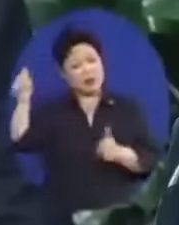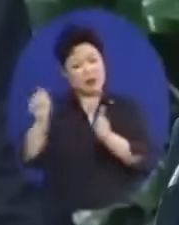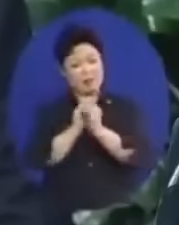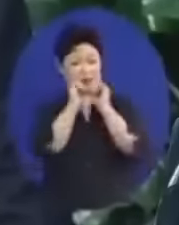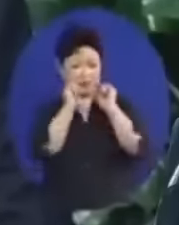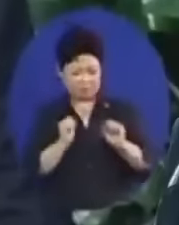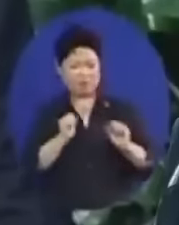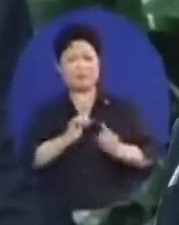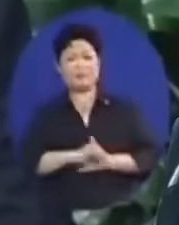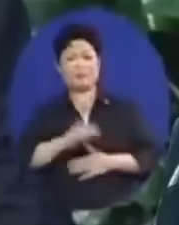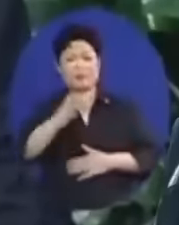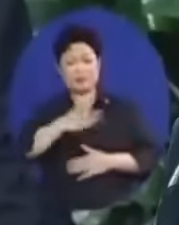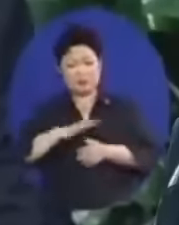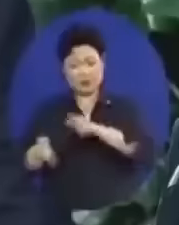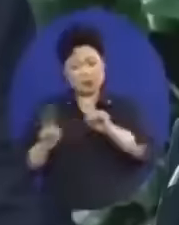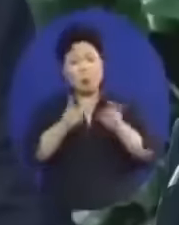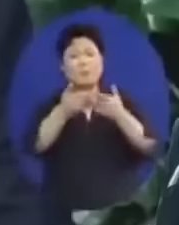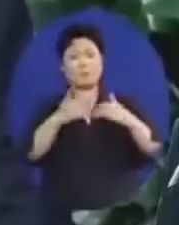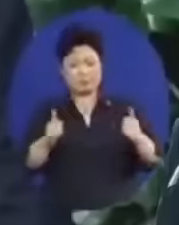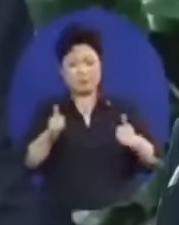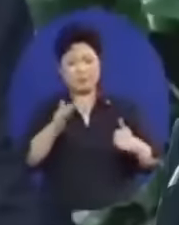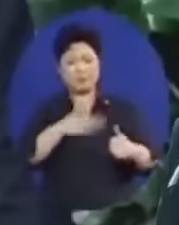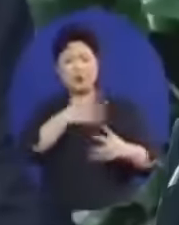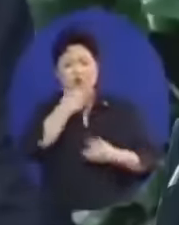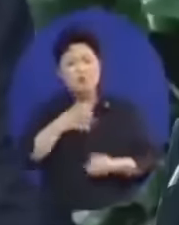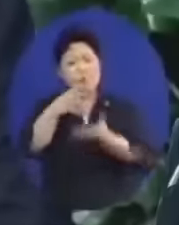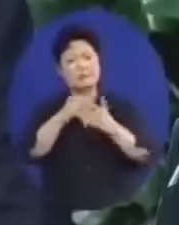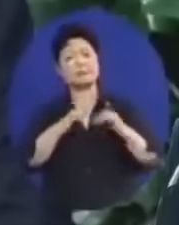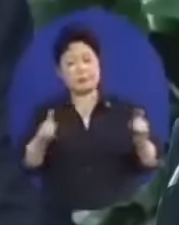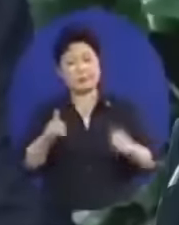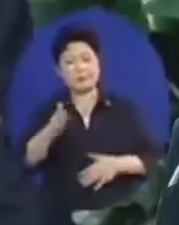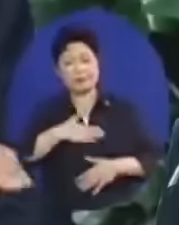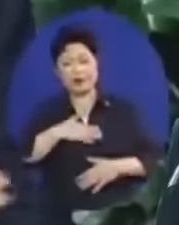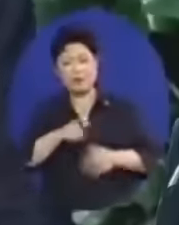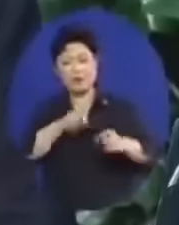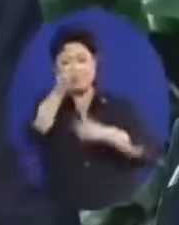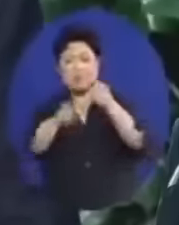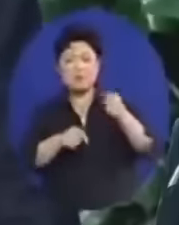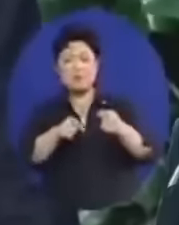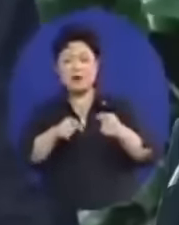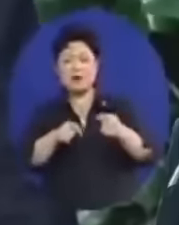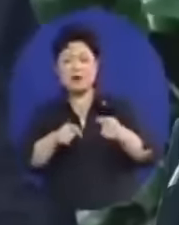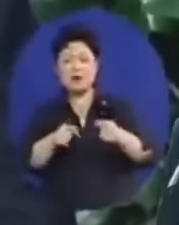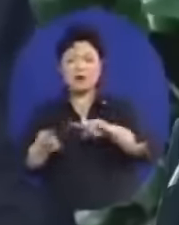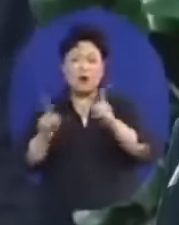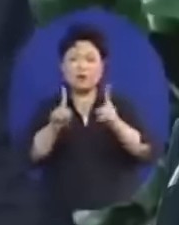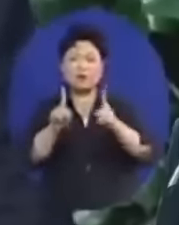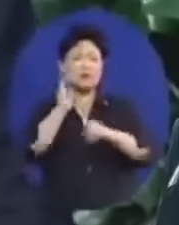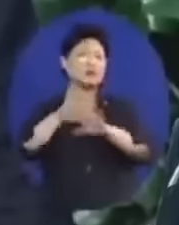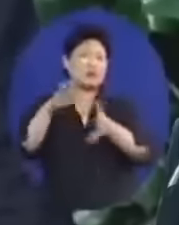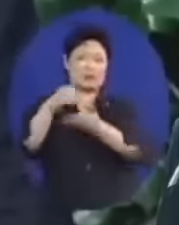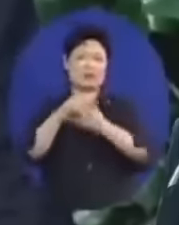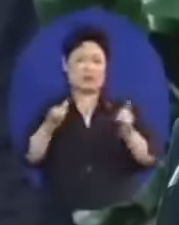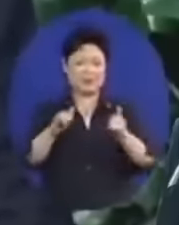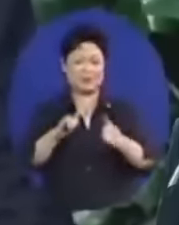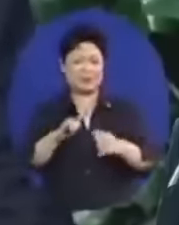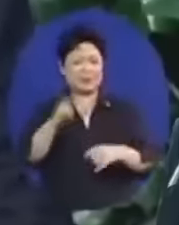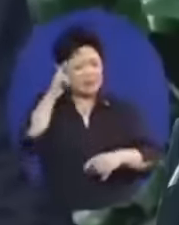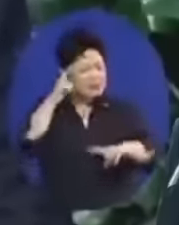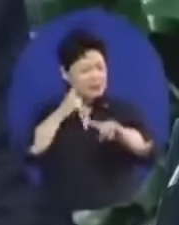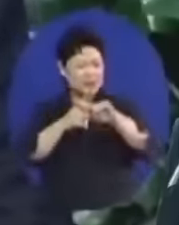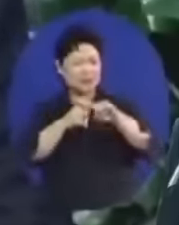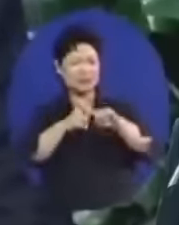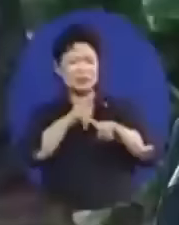사람이 되었다. 나는 치료받은 사람이다. 나는 축복받은 사람이다. 나는 부활 영생 천국을 가진 사람이다. 긍정적이고